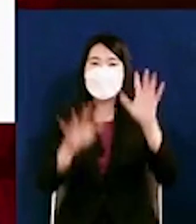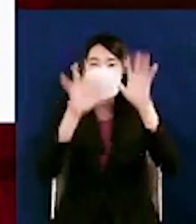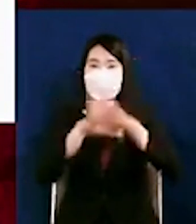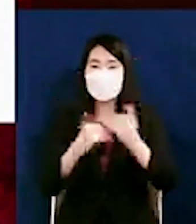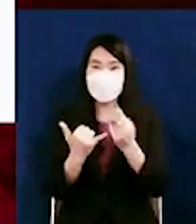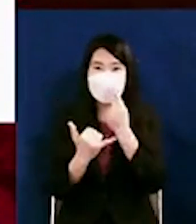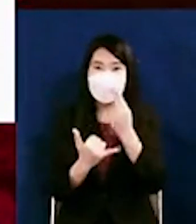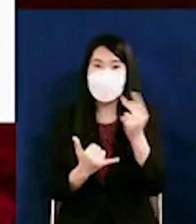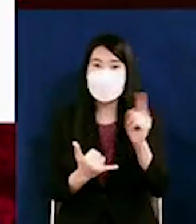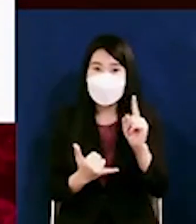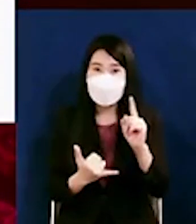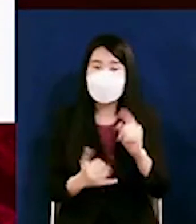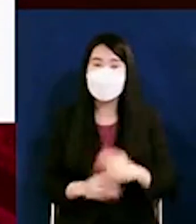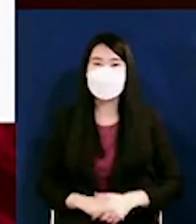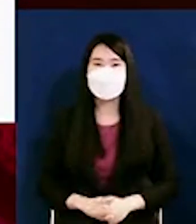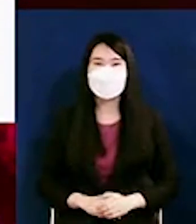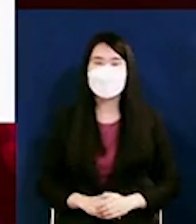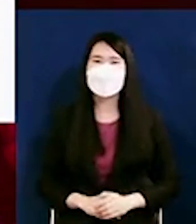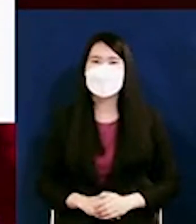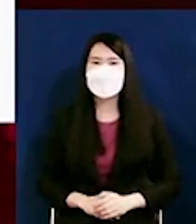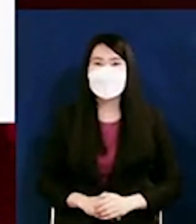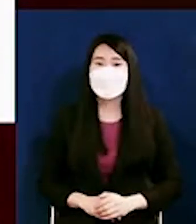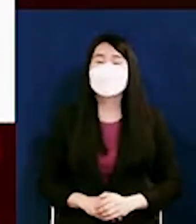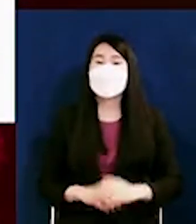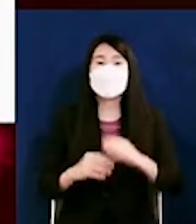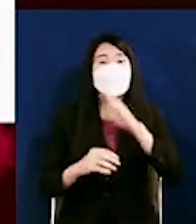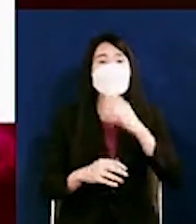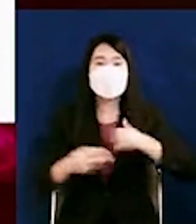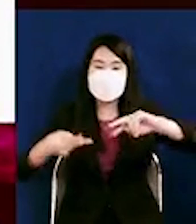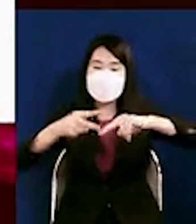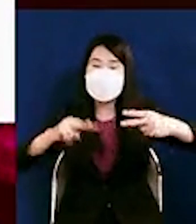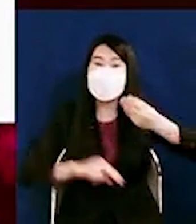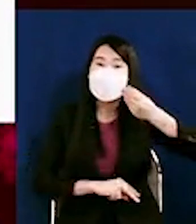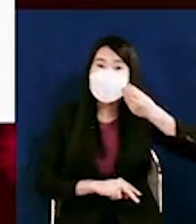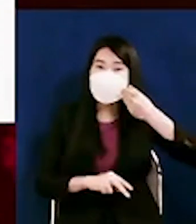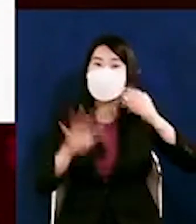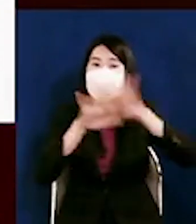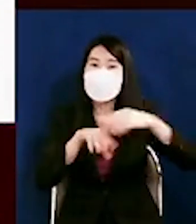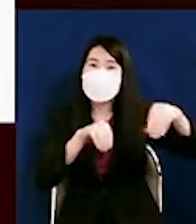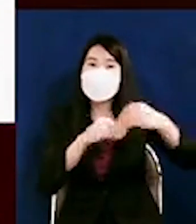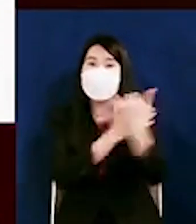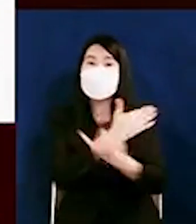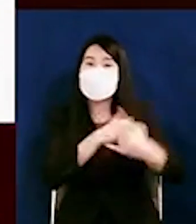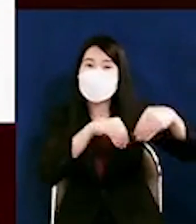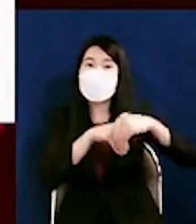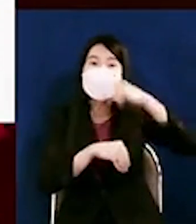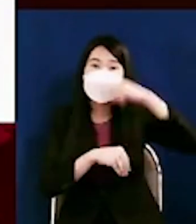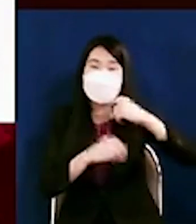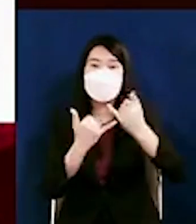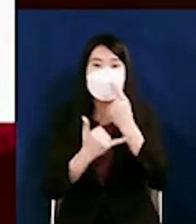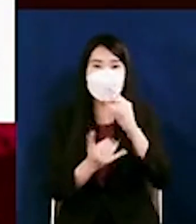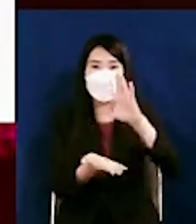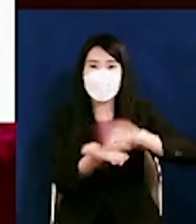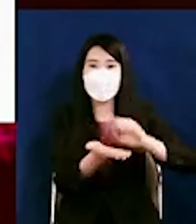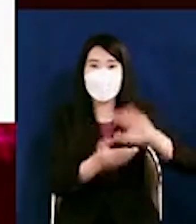นี้เนี่ยส่วนใหญ่ที่อยู่ใกล้บ้านเราเนี่ยนะอันนี้เราดูจากข้อมูลของโลกนะครับไม่ได้ตั้งใจ